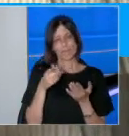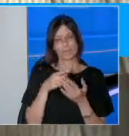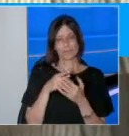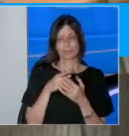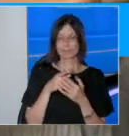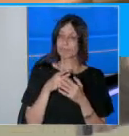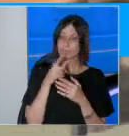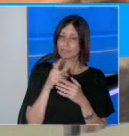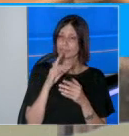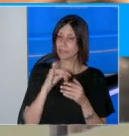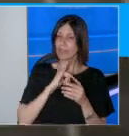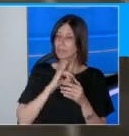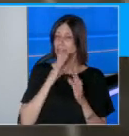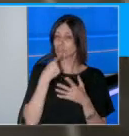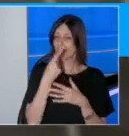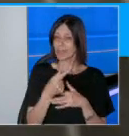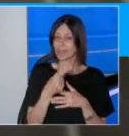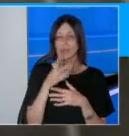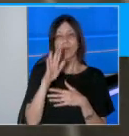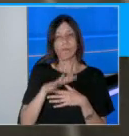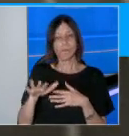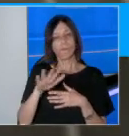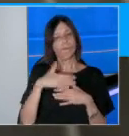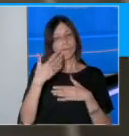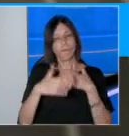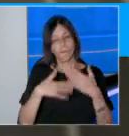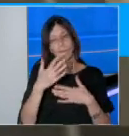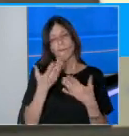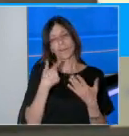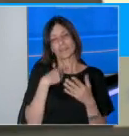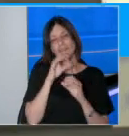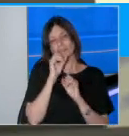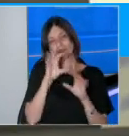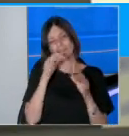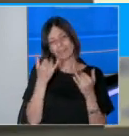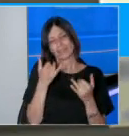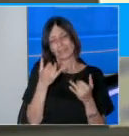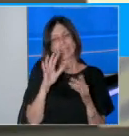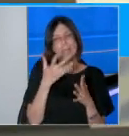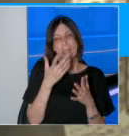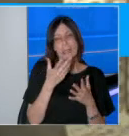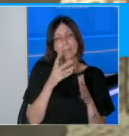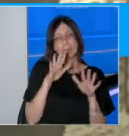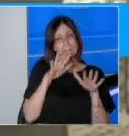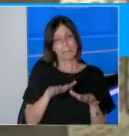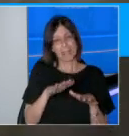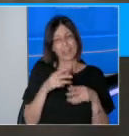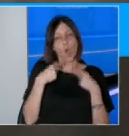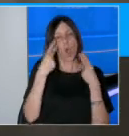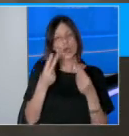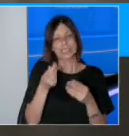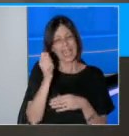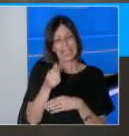וזה עניין ממש מעניין מה שאתה אומר. מערכה מתגלגלת, אני לא אגיד, לא אחשוף בפניך. אם המנדט יחזור לכנסת, אתה